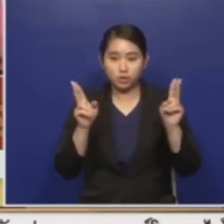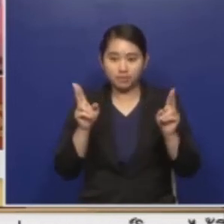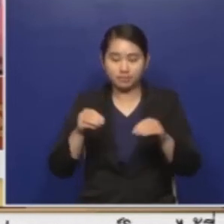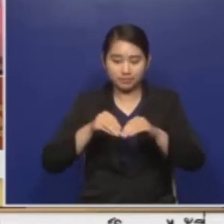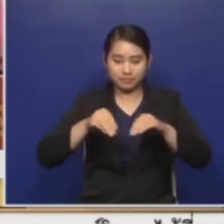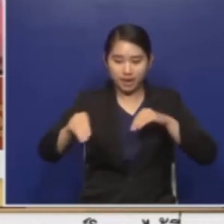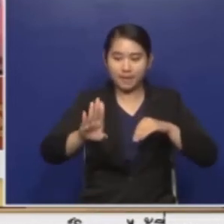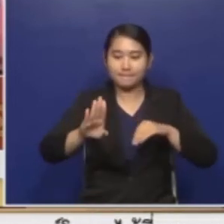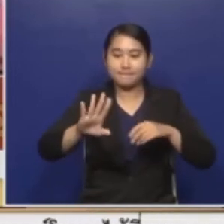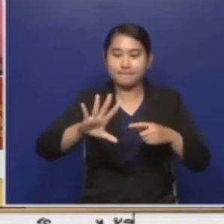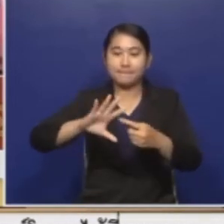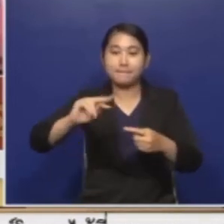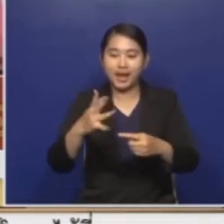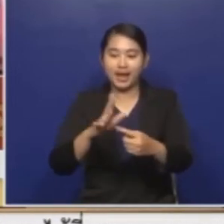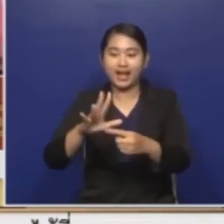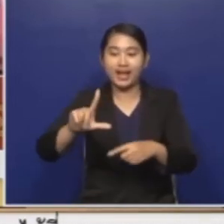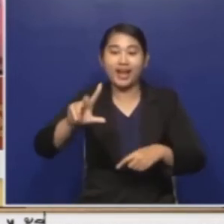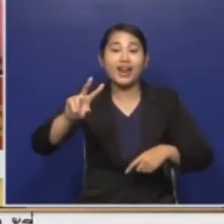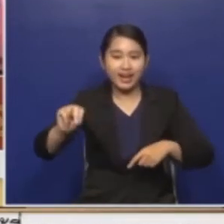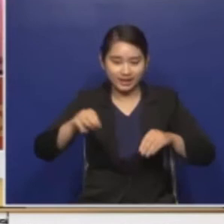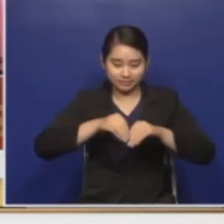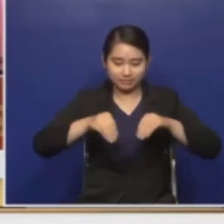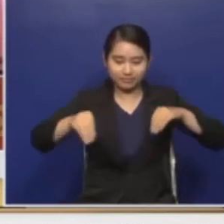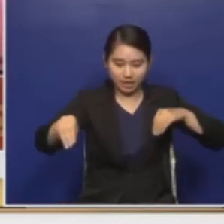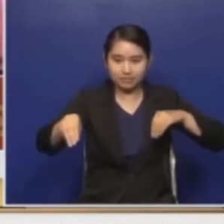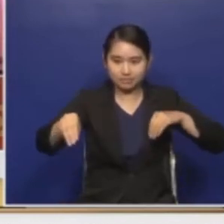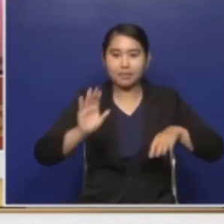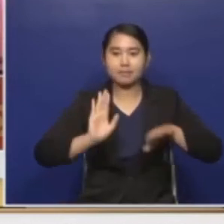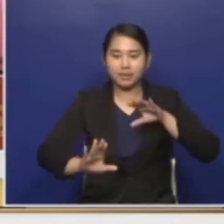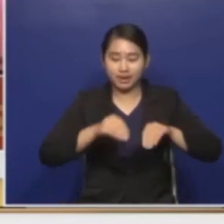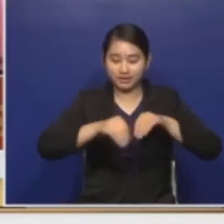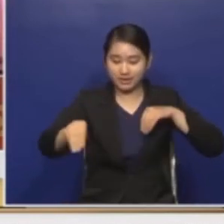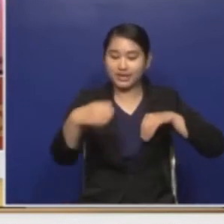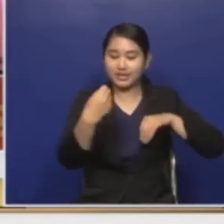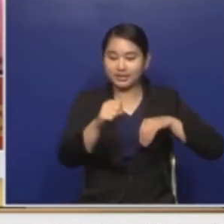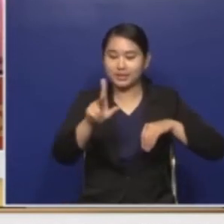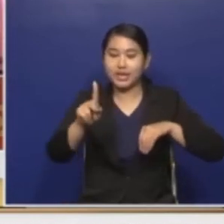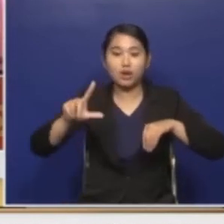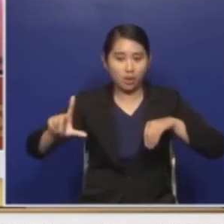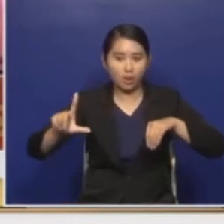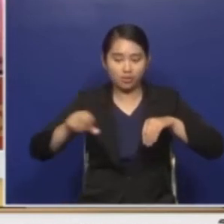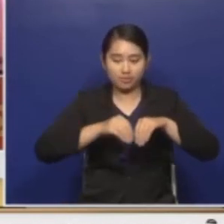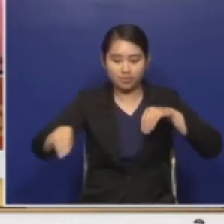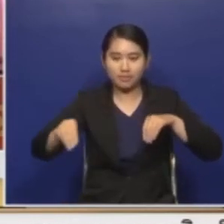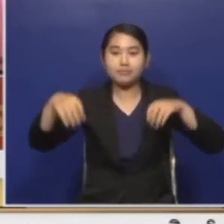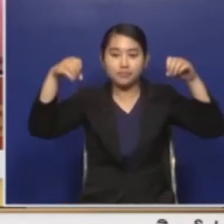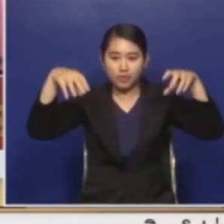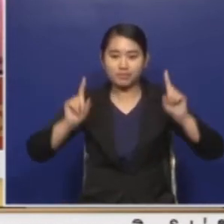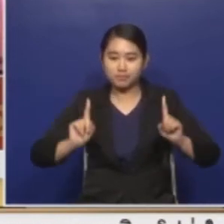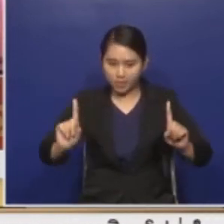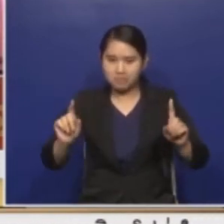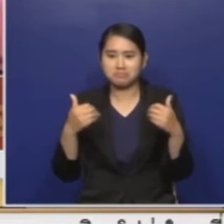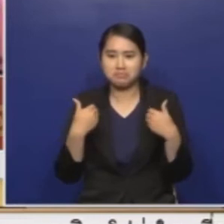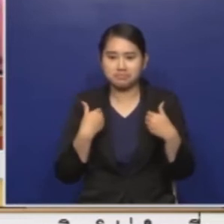ากคอสะพานพระพิมลถึง4แยกนพวงศ์นะครับประมาณ10กิโลเมตรถนนสายดังกล่าวนะครับไฟทางมีเรียบร้อย